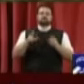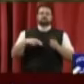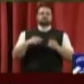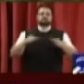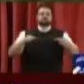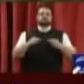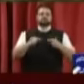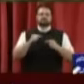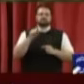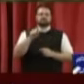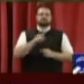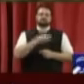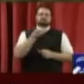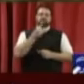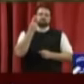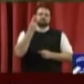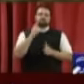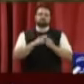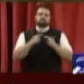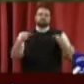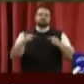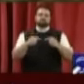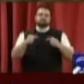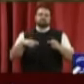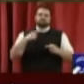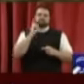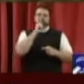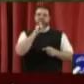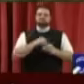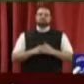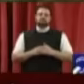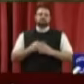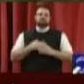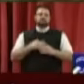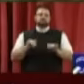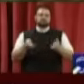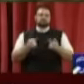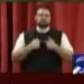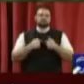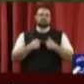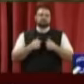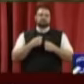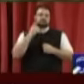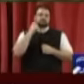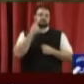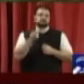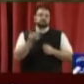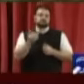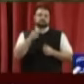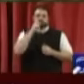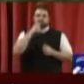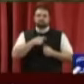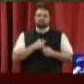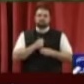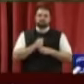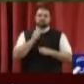unul dintre ei este minciuna. Da? Da. Și am început să le explic cât e rău poate să facă minciuna în primul rând